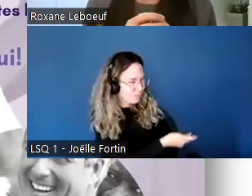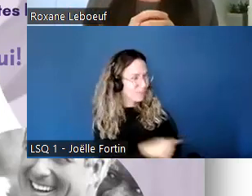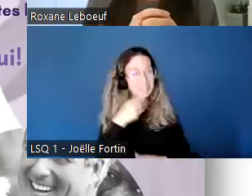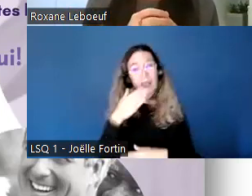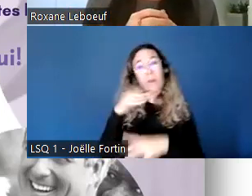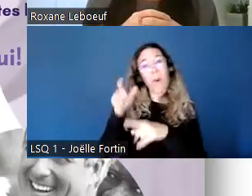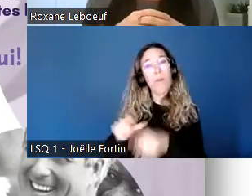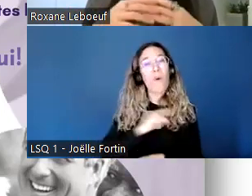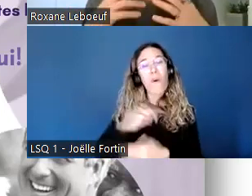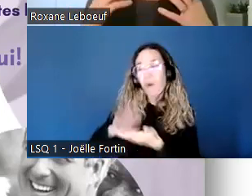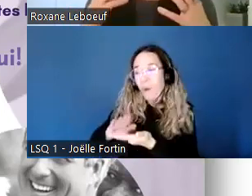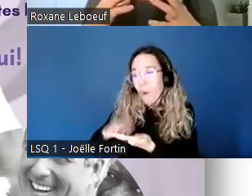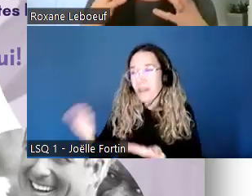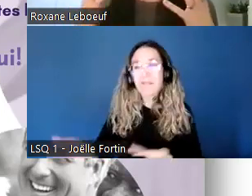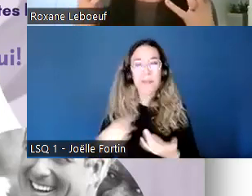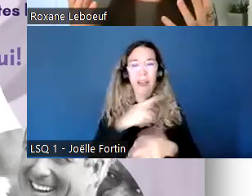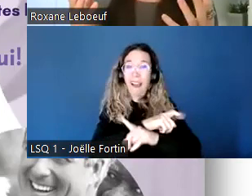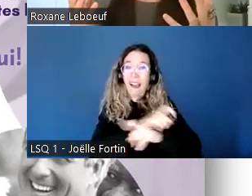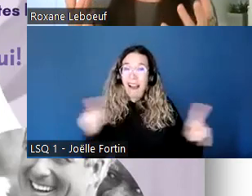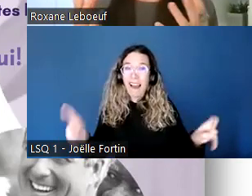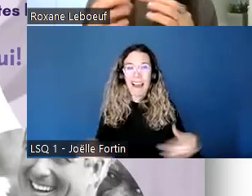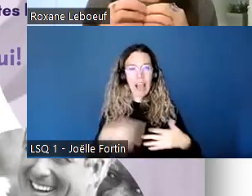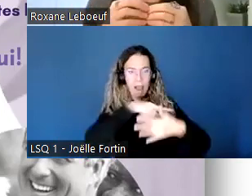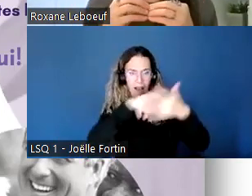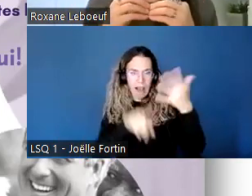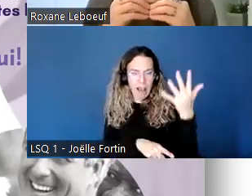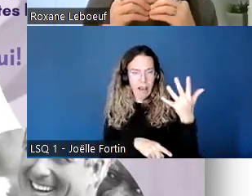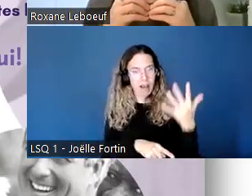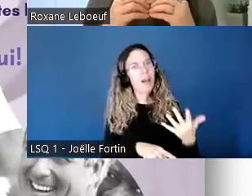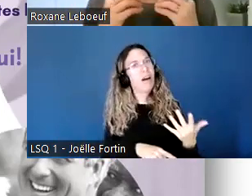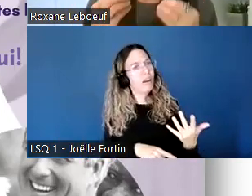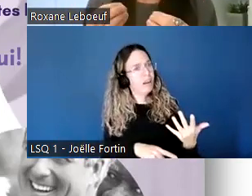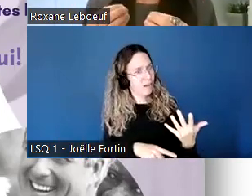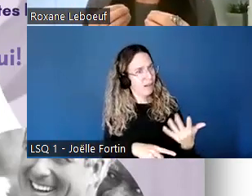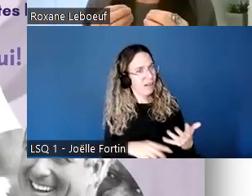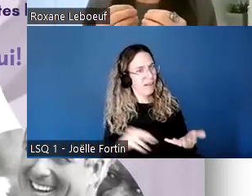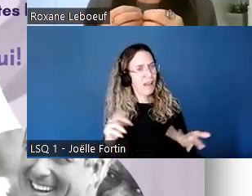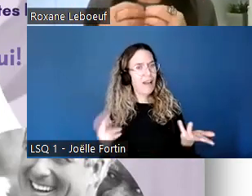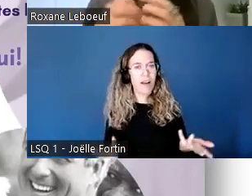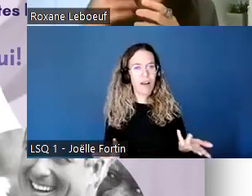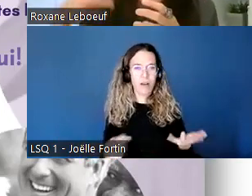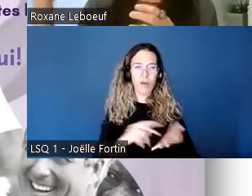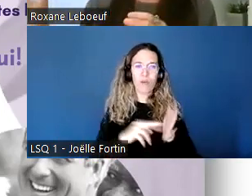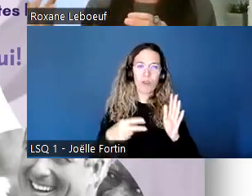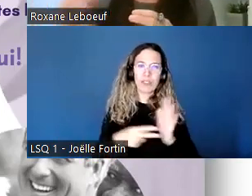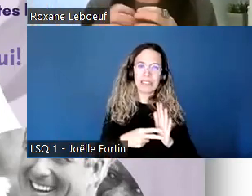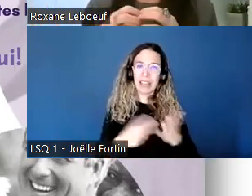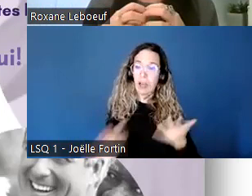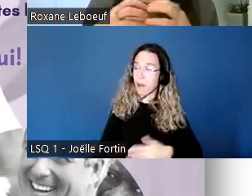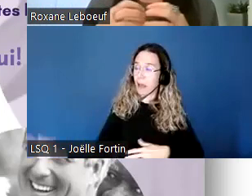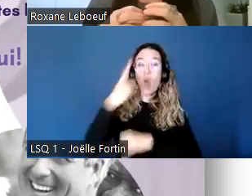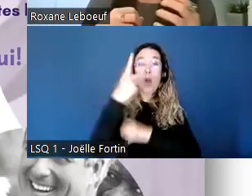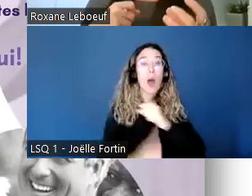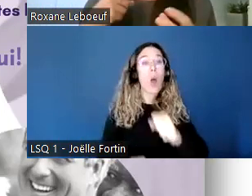etc. Donc, à travers cette variété-là, ce que ça permet de faire, c'est que tout au long de l'année, les